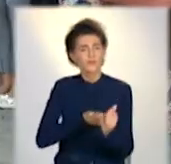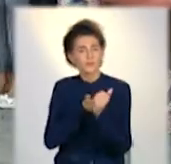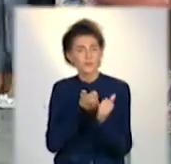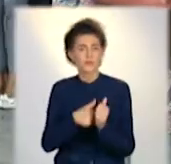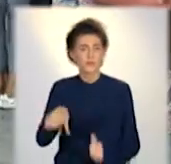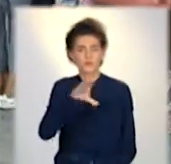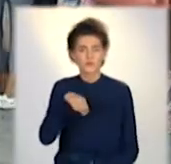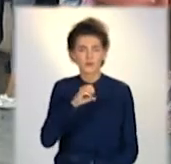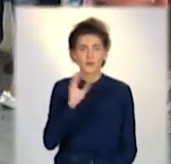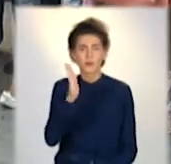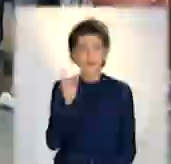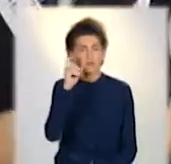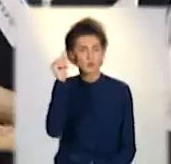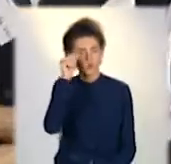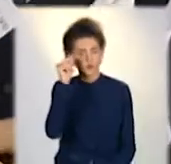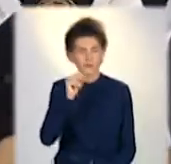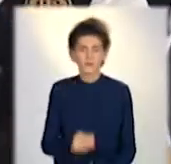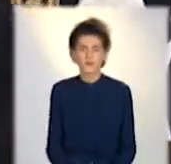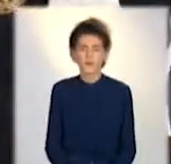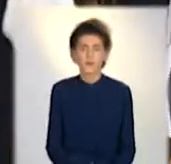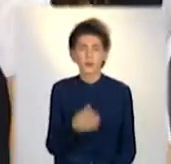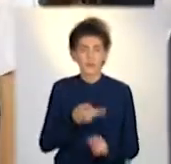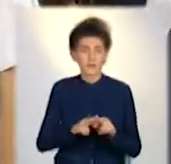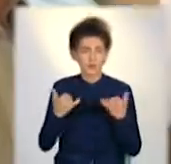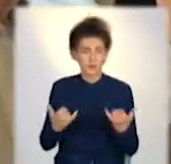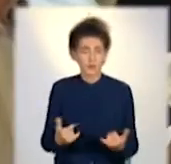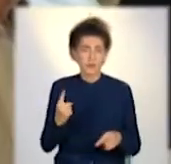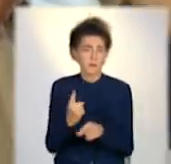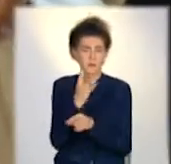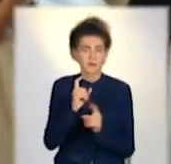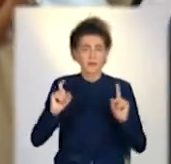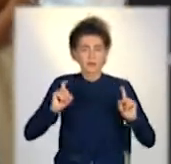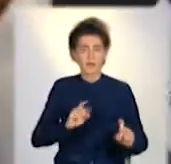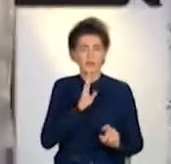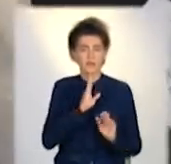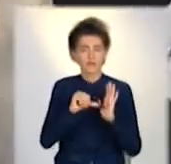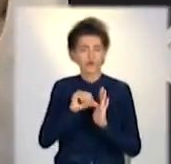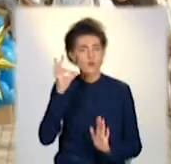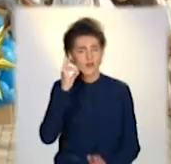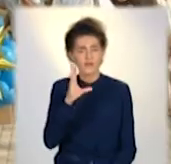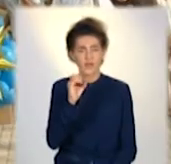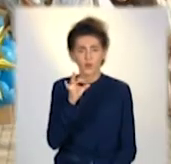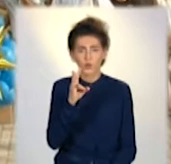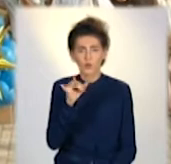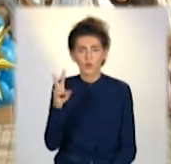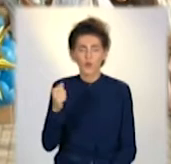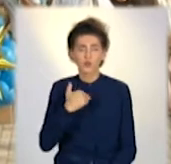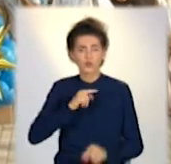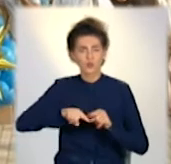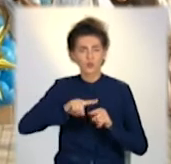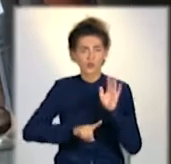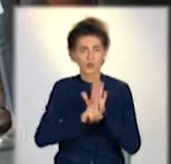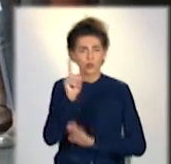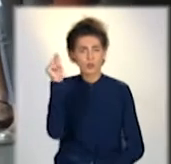славетним винахідником. Сьогодні вперше сяде за парту шестирічна Вероніка. Запевняє, хоче скоріше розпочати